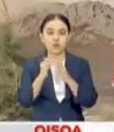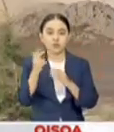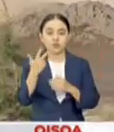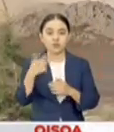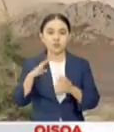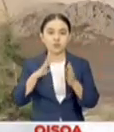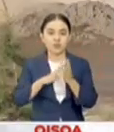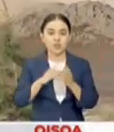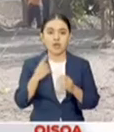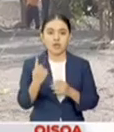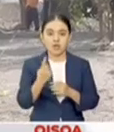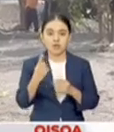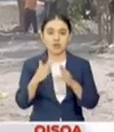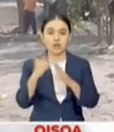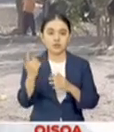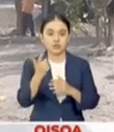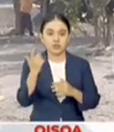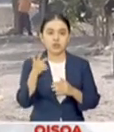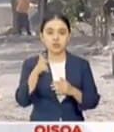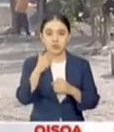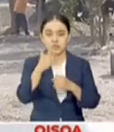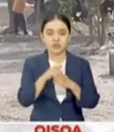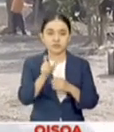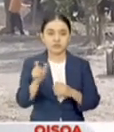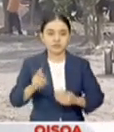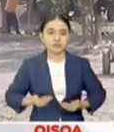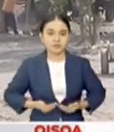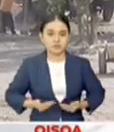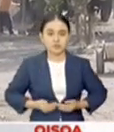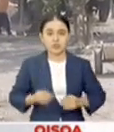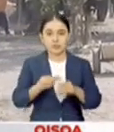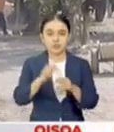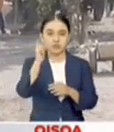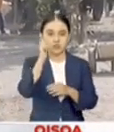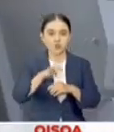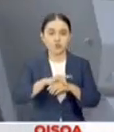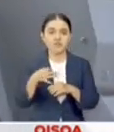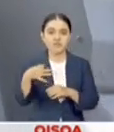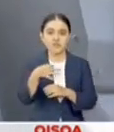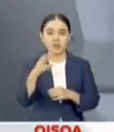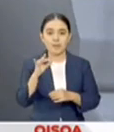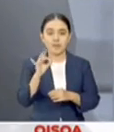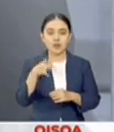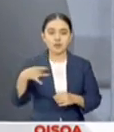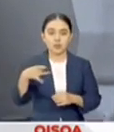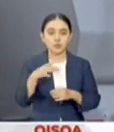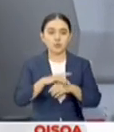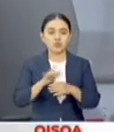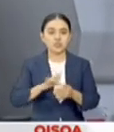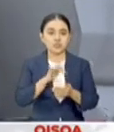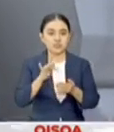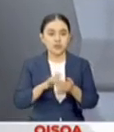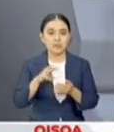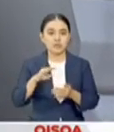339 ta yakka tartibdagi hovlilarda 3000 ga yaqin aholi istiqomat qiladi. Mazkur mahalla Toshkent viloyatining Qibray tumanidan Toshkent